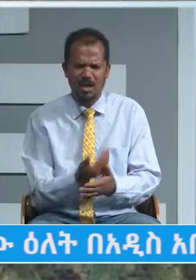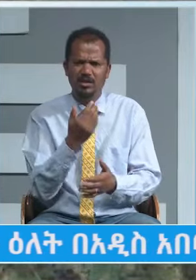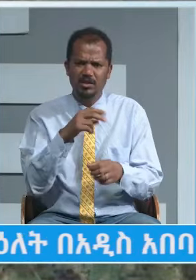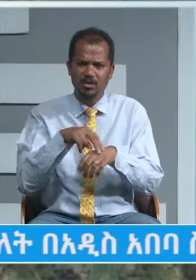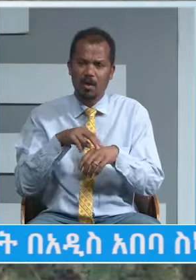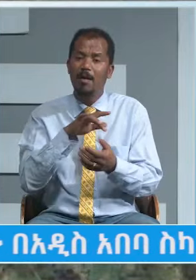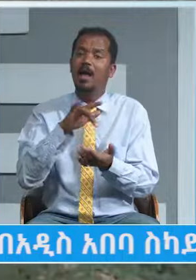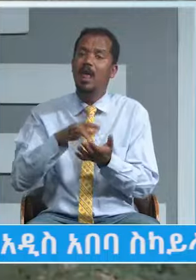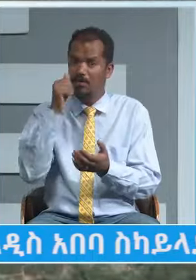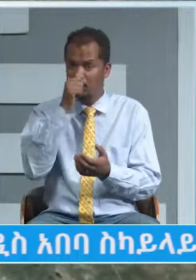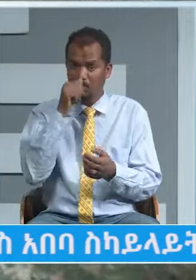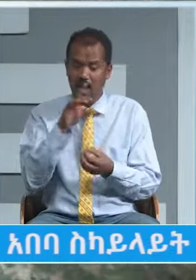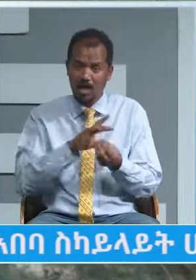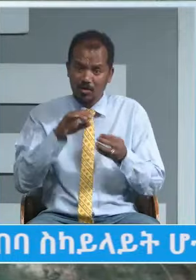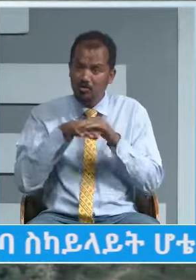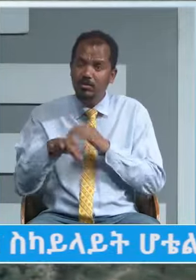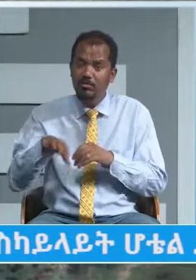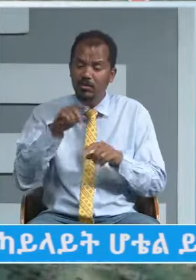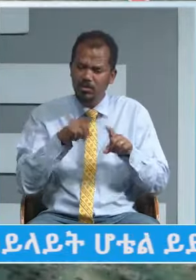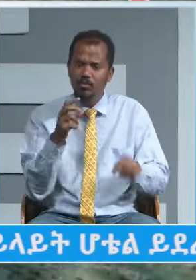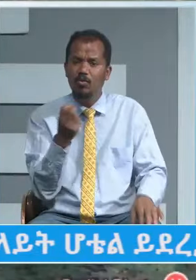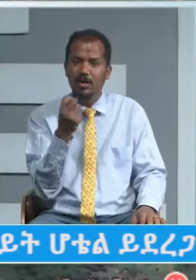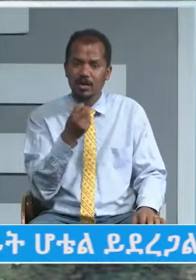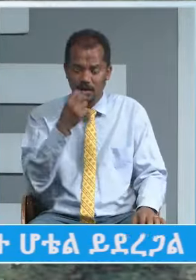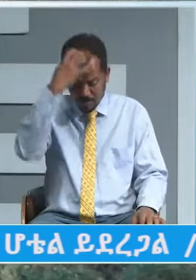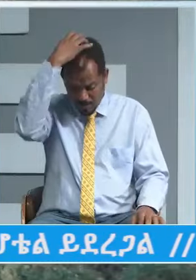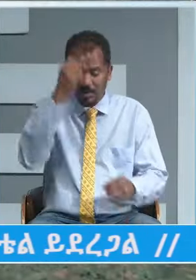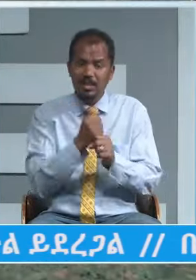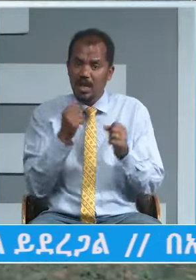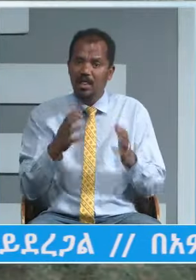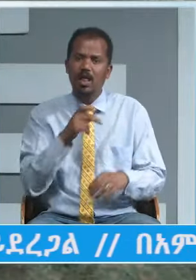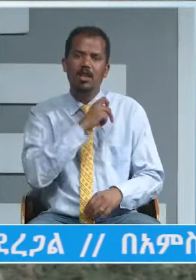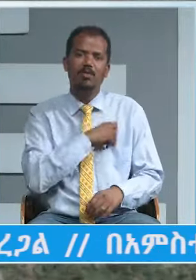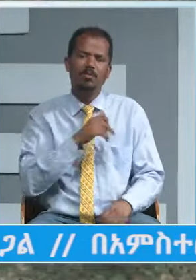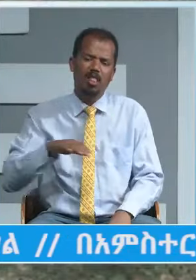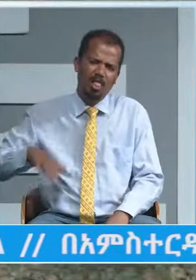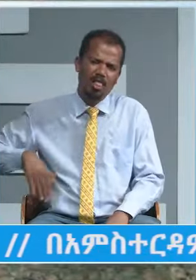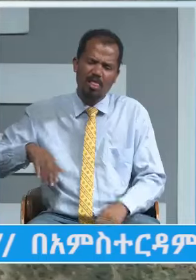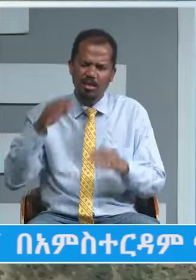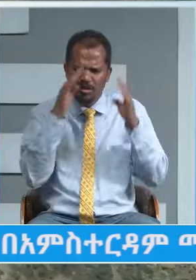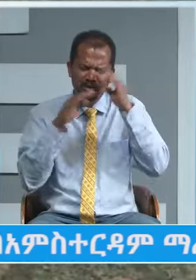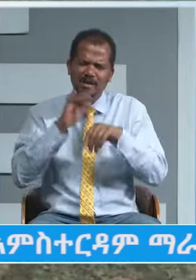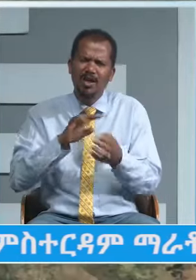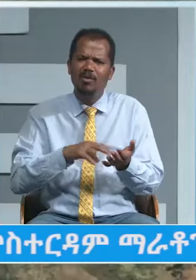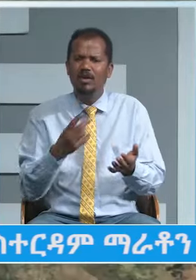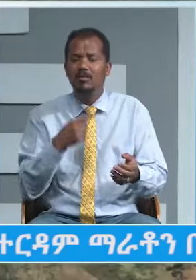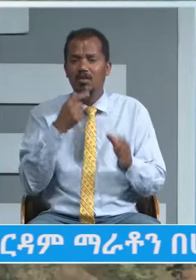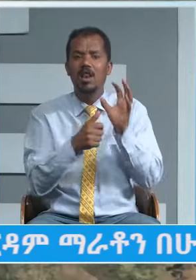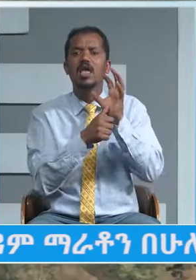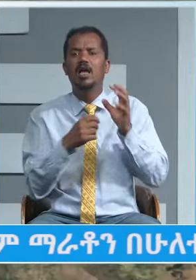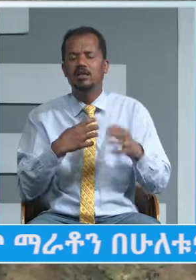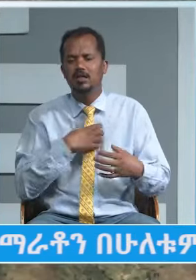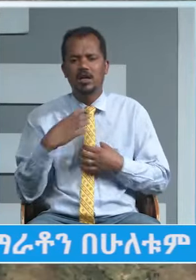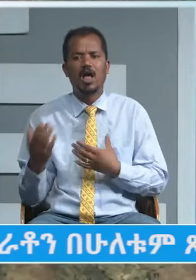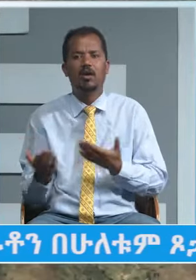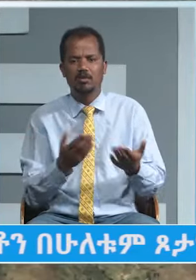በአዲስ መልክ በተዋቀረው ማዕከላዊ ኢትዮጵያ ክልል ውስጥ የሚገኘው ልዩ ወረዳ የመንግስት ሰራተኞች ደሞዝ እየዘገየ ችግር ላይ ወድቀናል በማለት